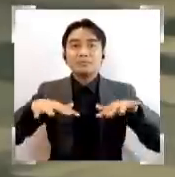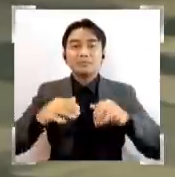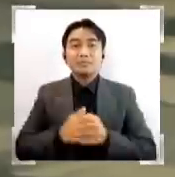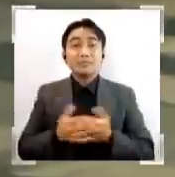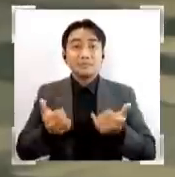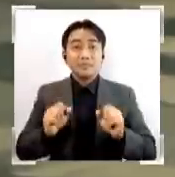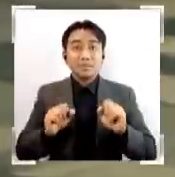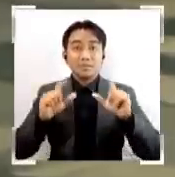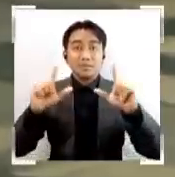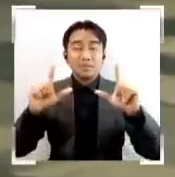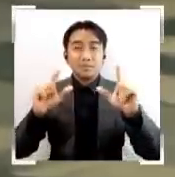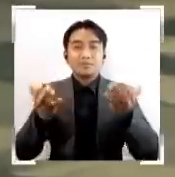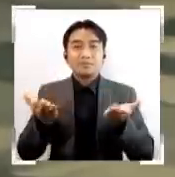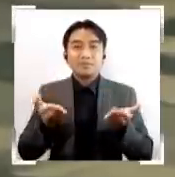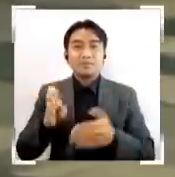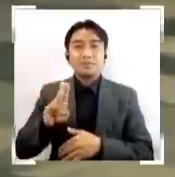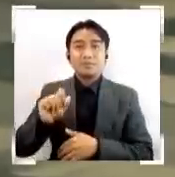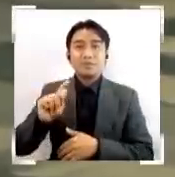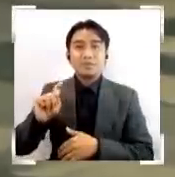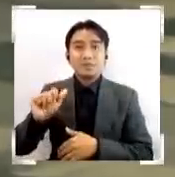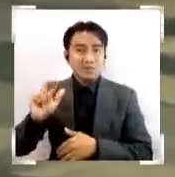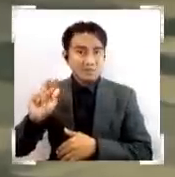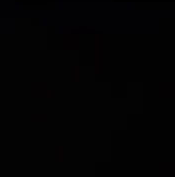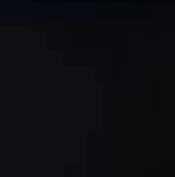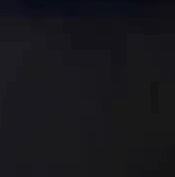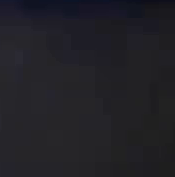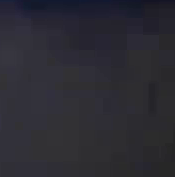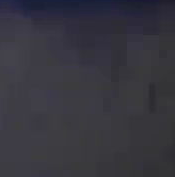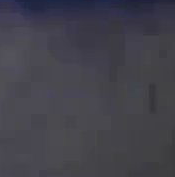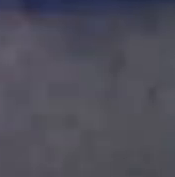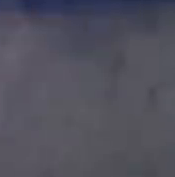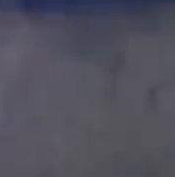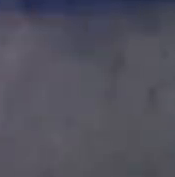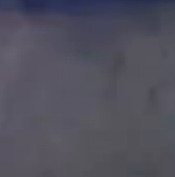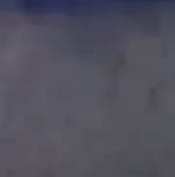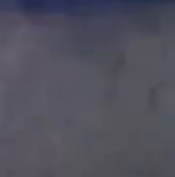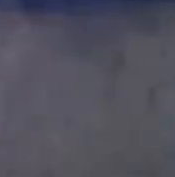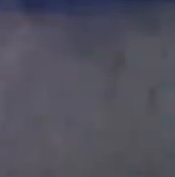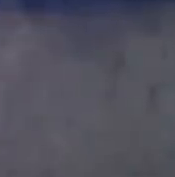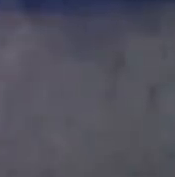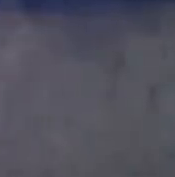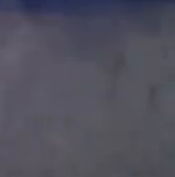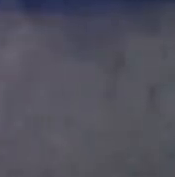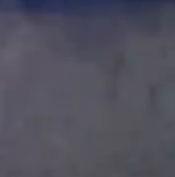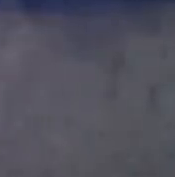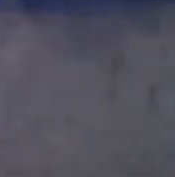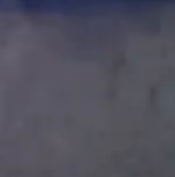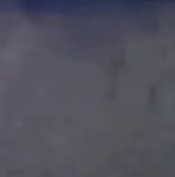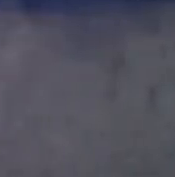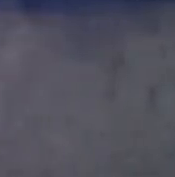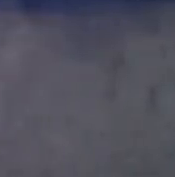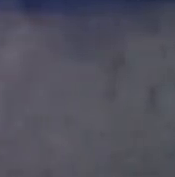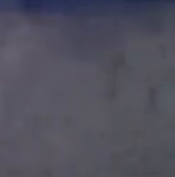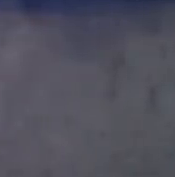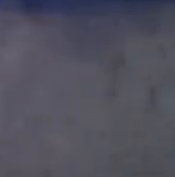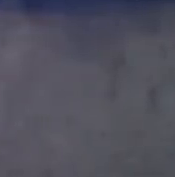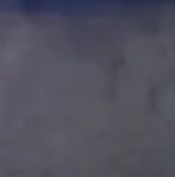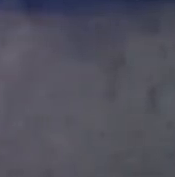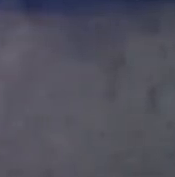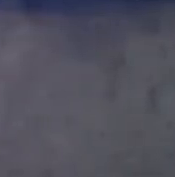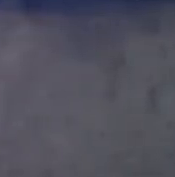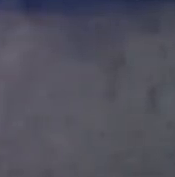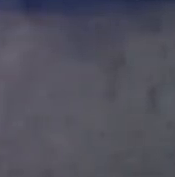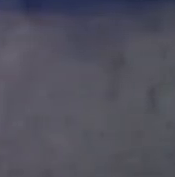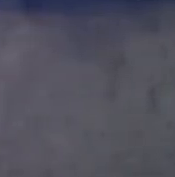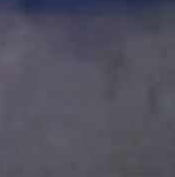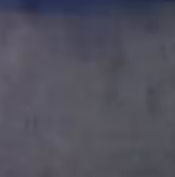Bataan, ako si Ian Cruz, ang inyong saksi. Mga kapuso, saksihan ang unang pasok ng mga balita.